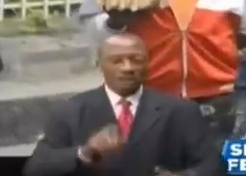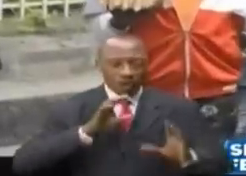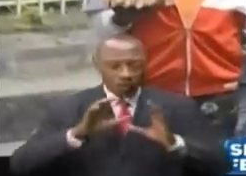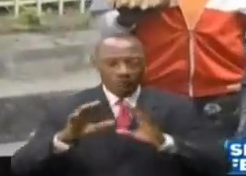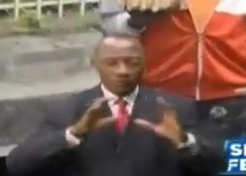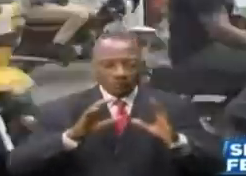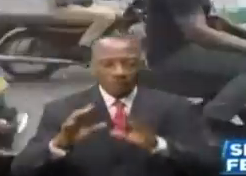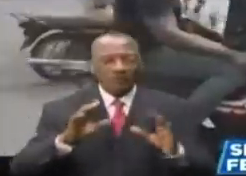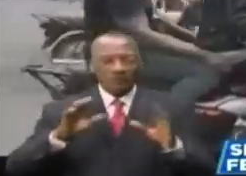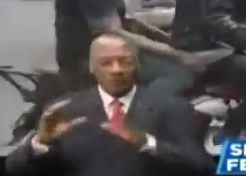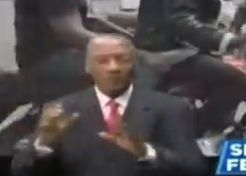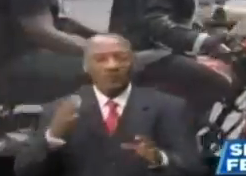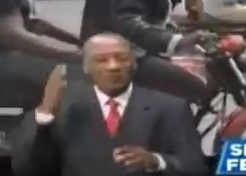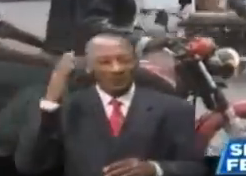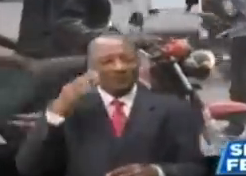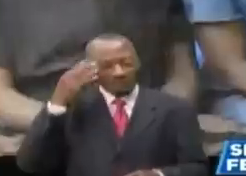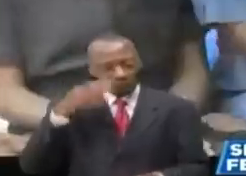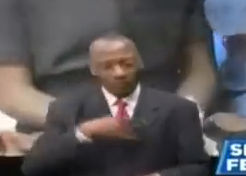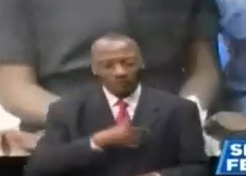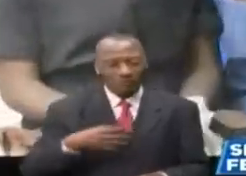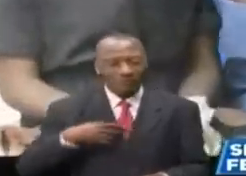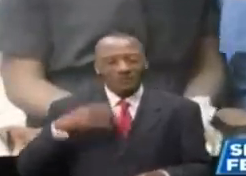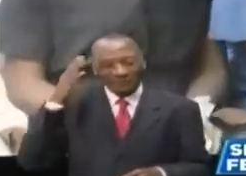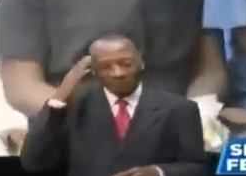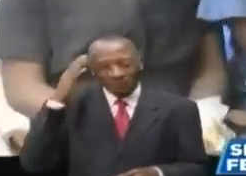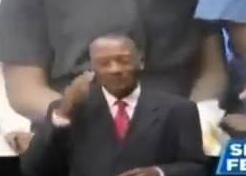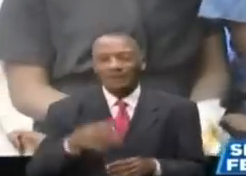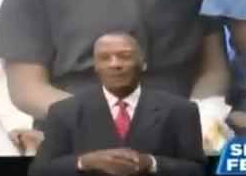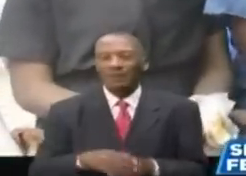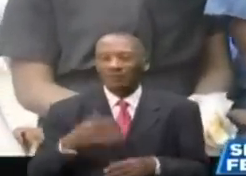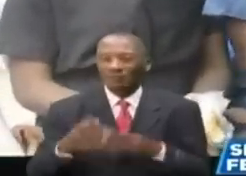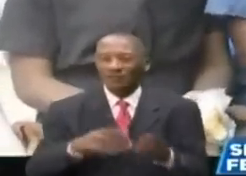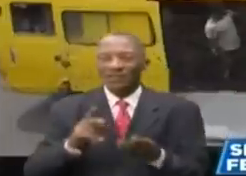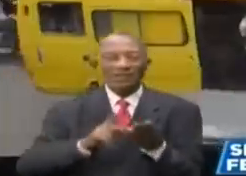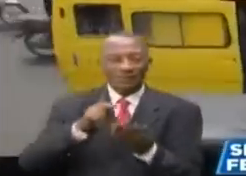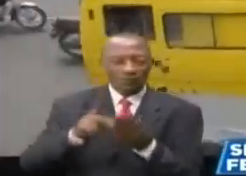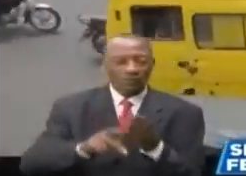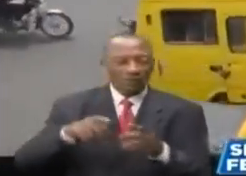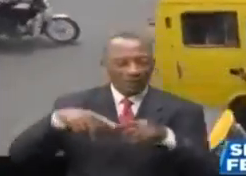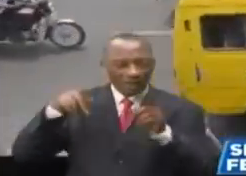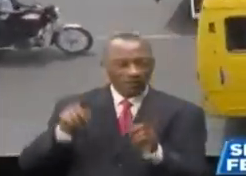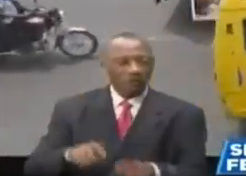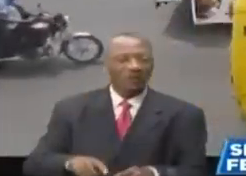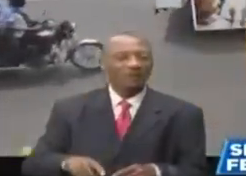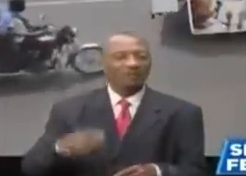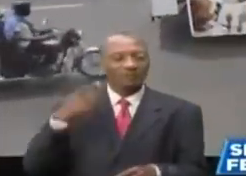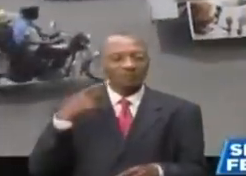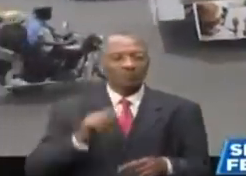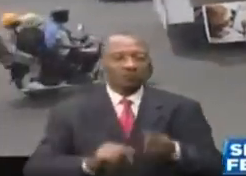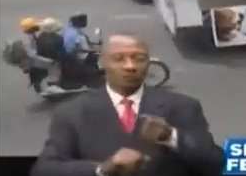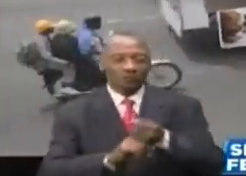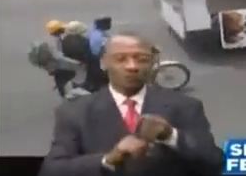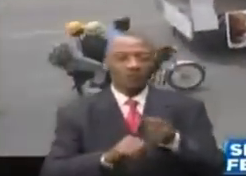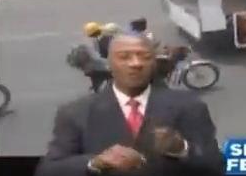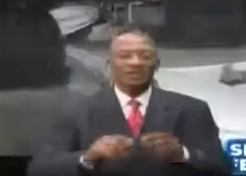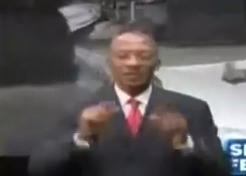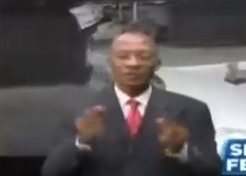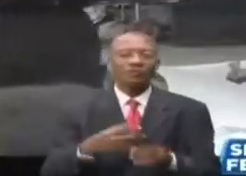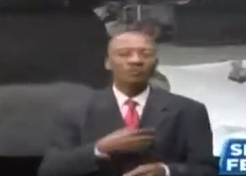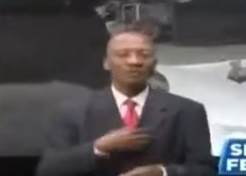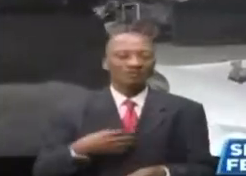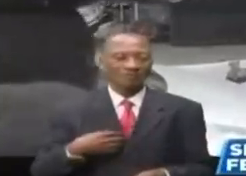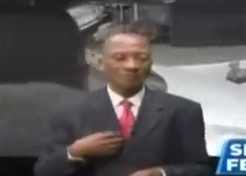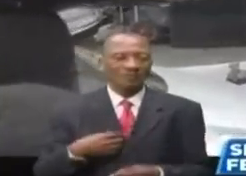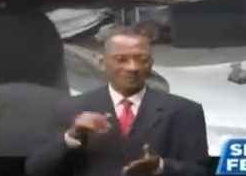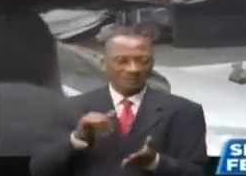projet et sollicitent des CAFCO un accompagnement pour une pérennisation des acquis par la base. Cette caravane motorisée marque ainsi la fin de ce